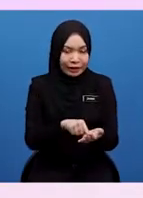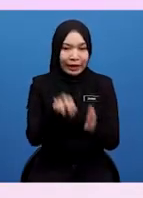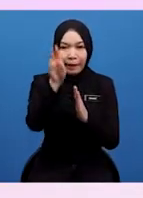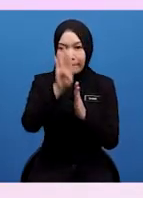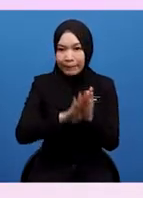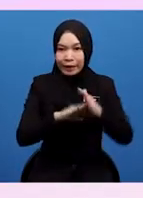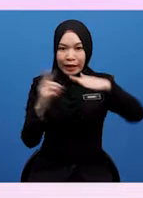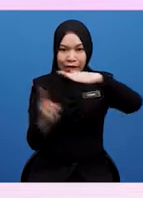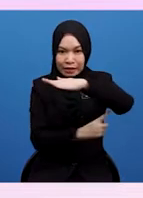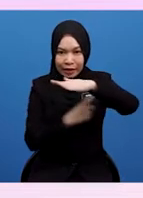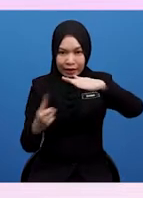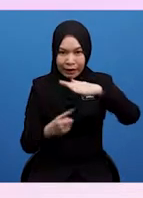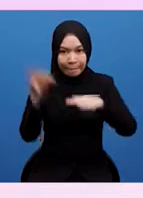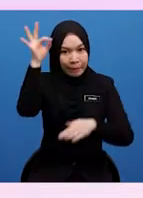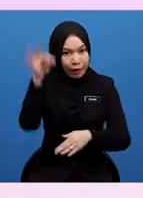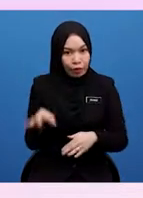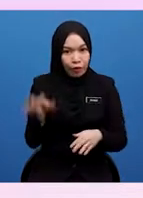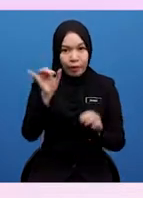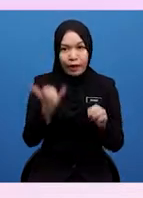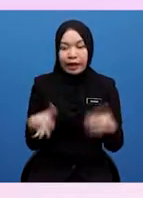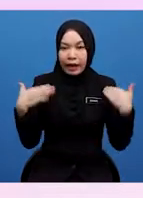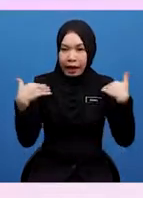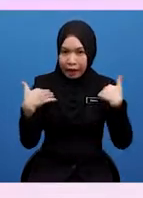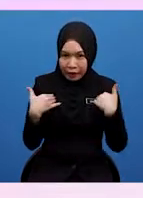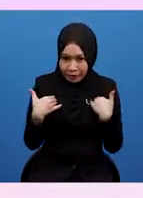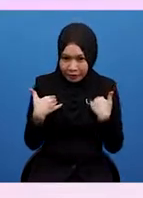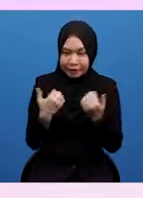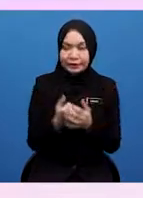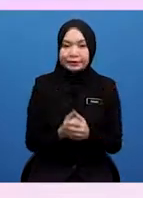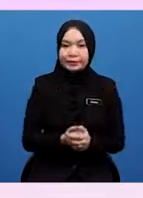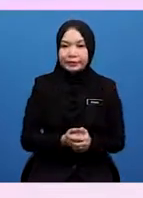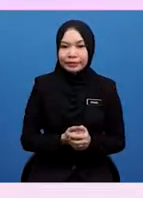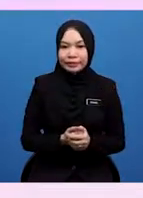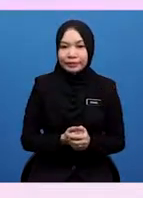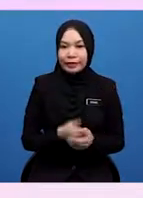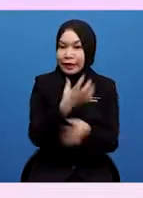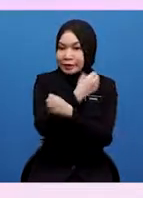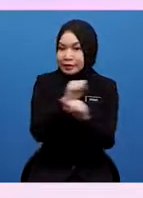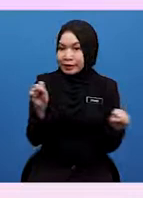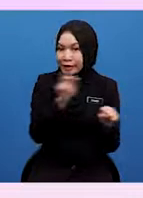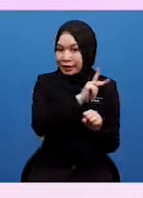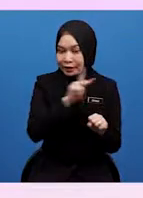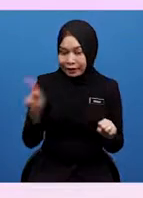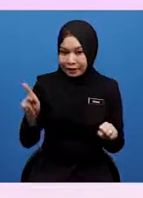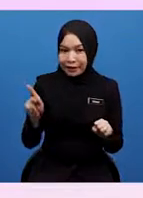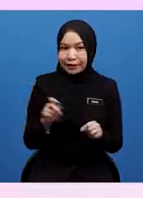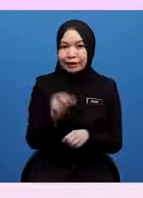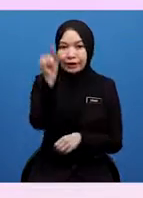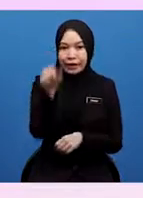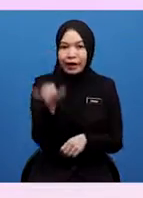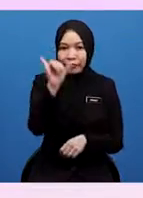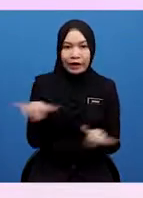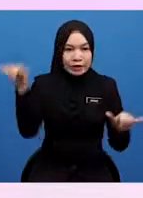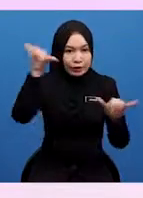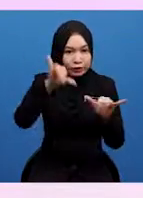Berdasarkan maklumat yang diberikan dalam petikan di bawah, sediakan graf yang sesuai